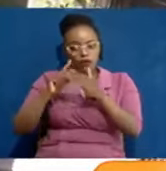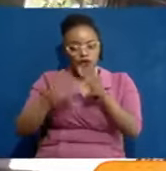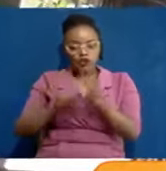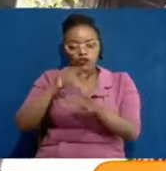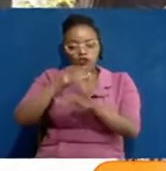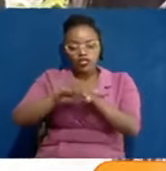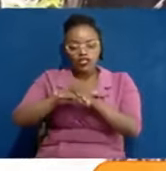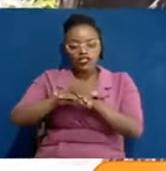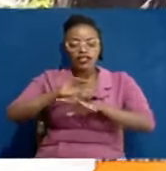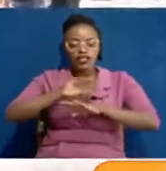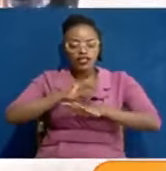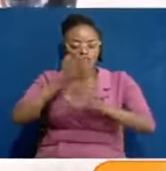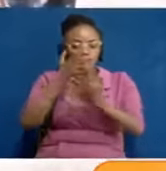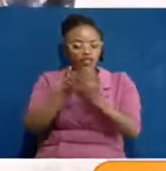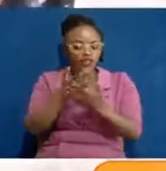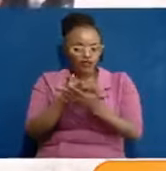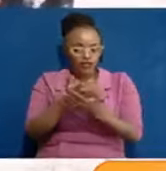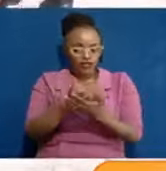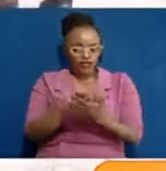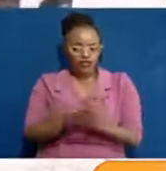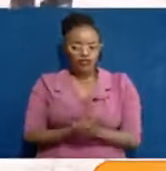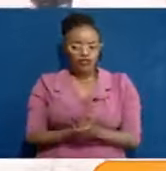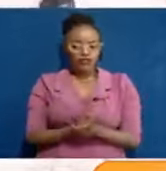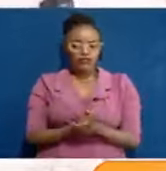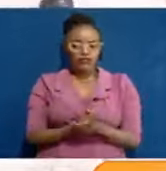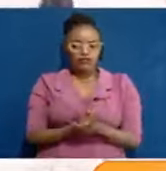kupata ushahidi zaidi.